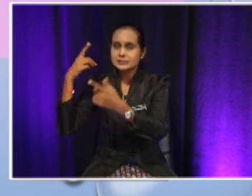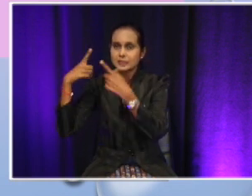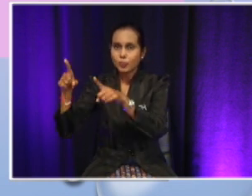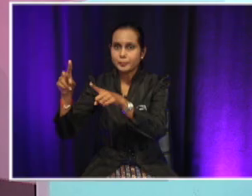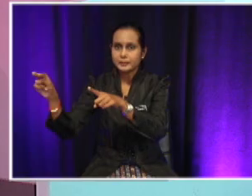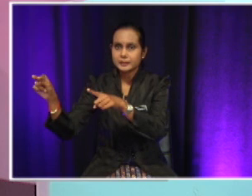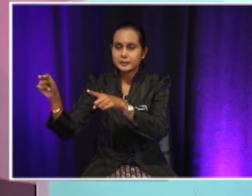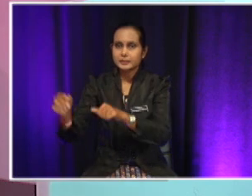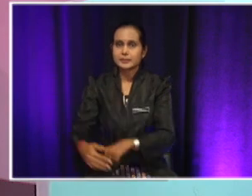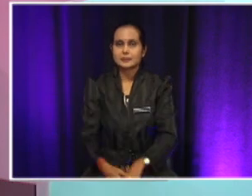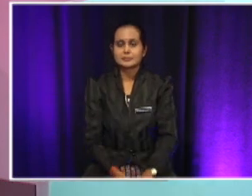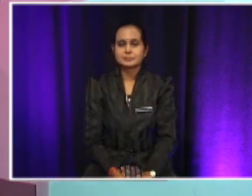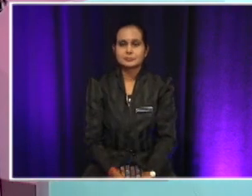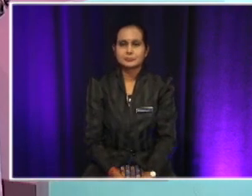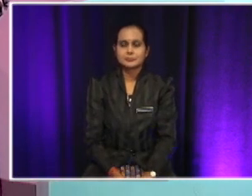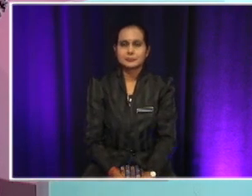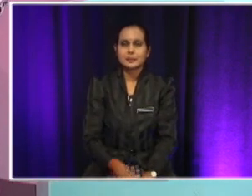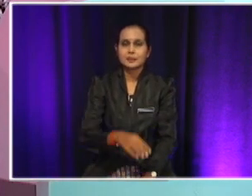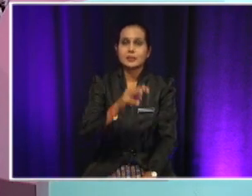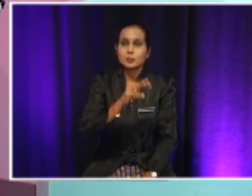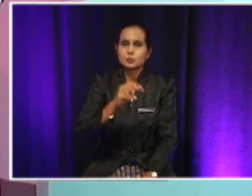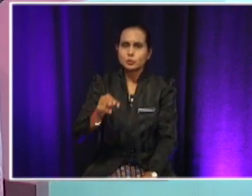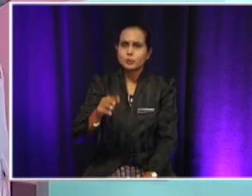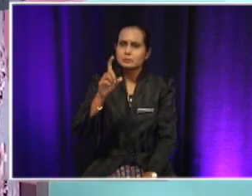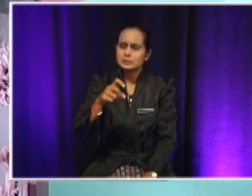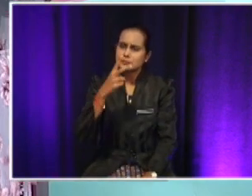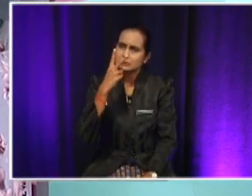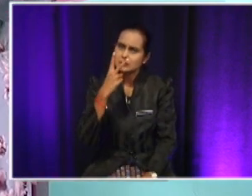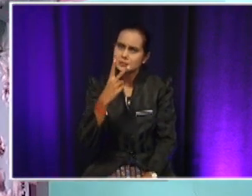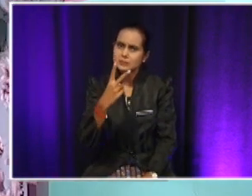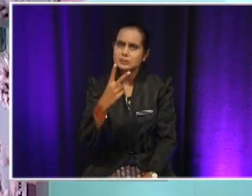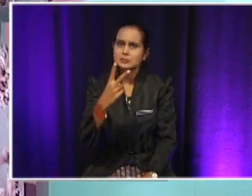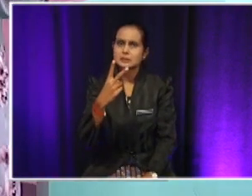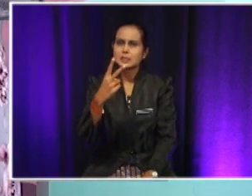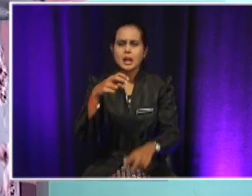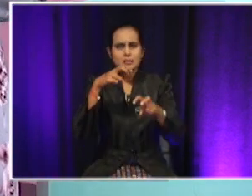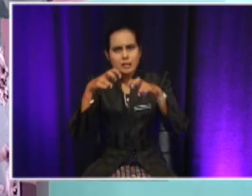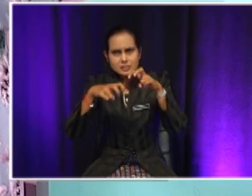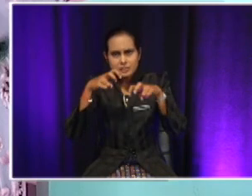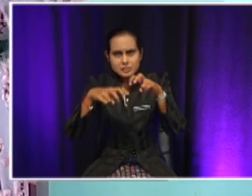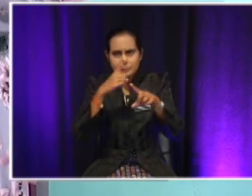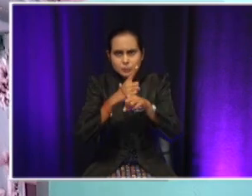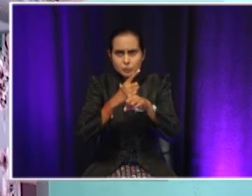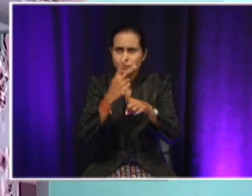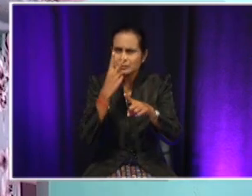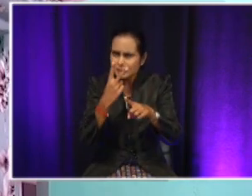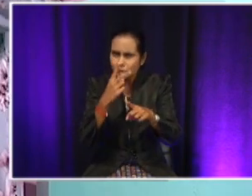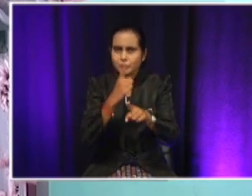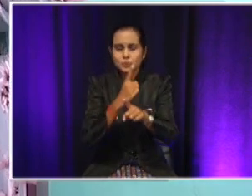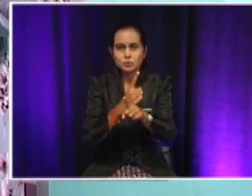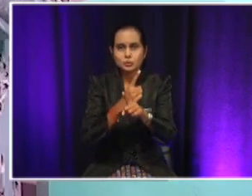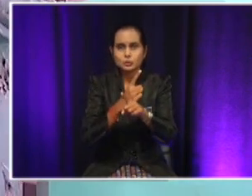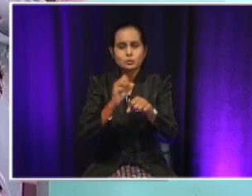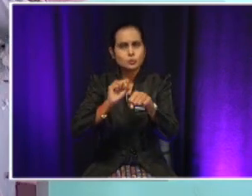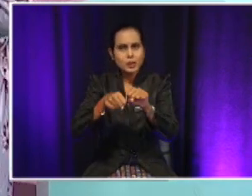Jadi murid-murid ni dia kena perhatikan, dia kena analisis betul-betul, lihat betul-betul supaya